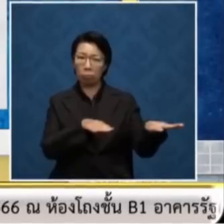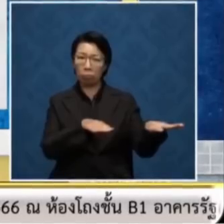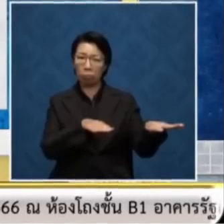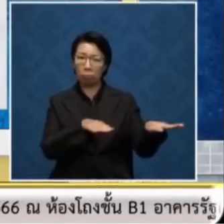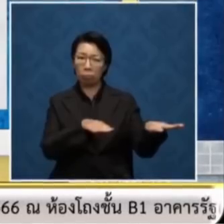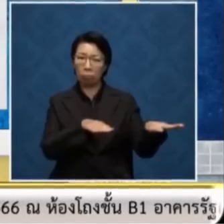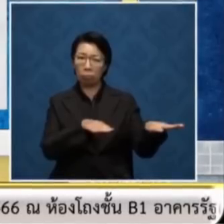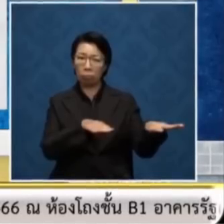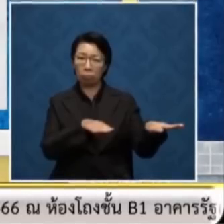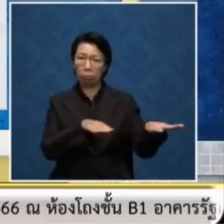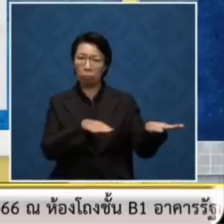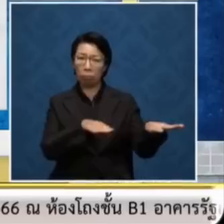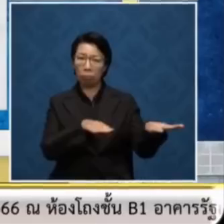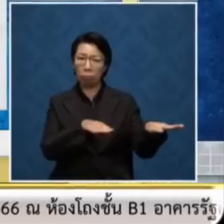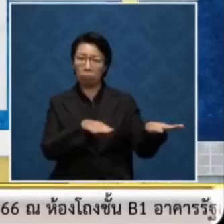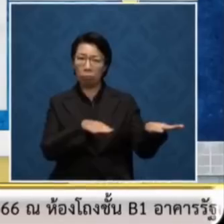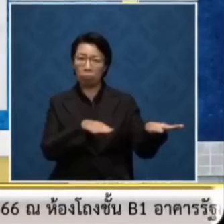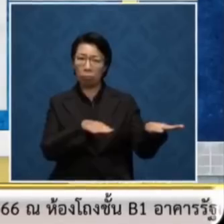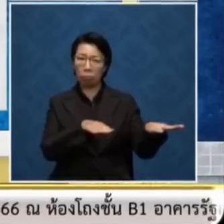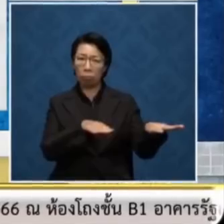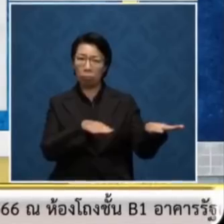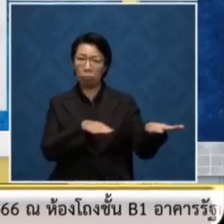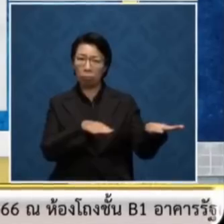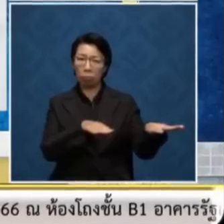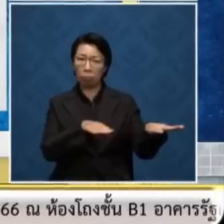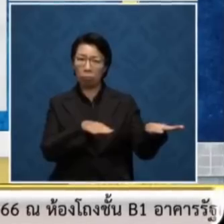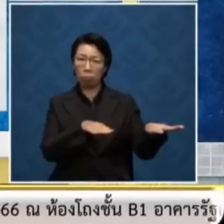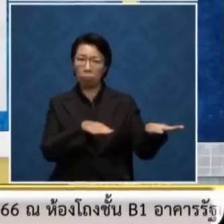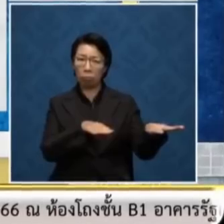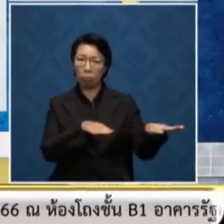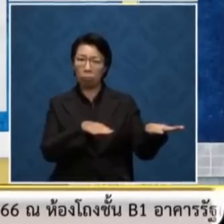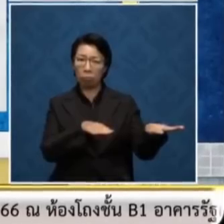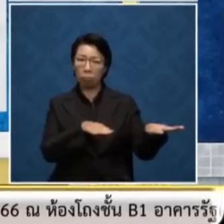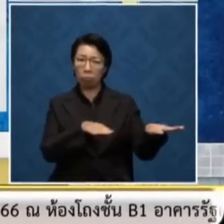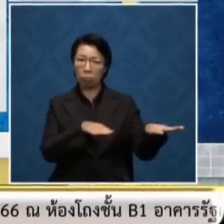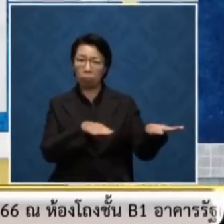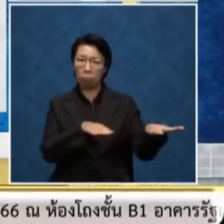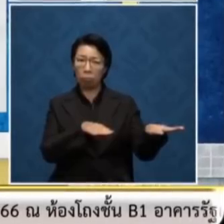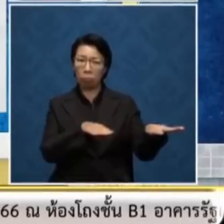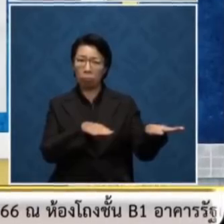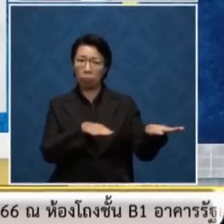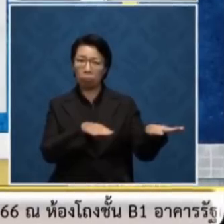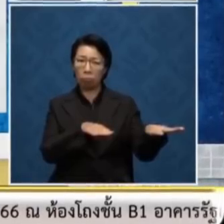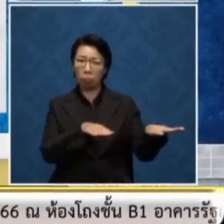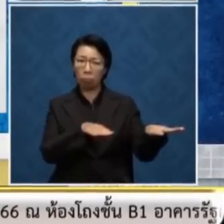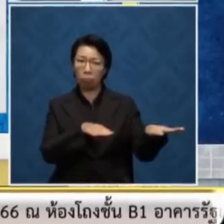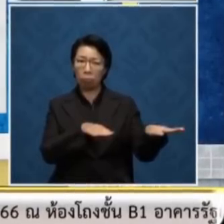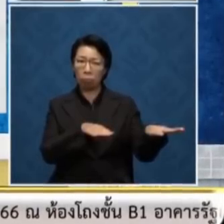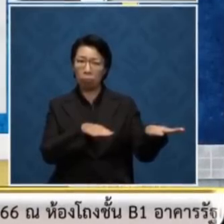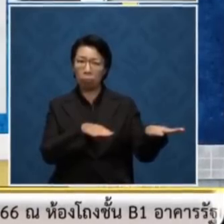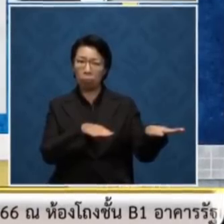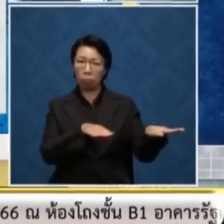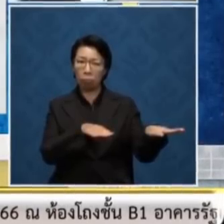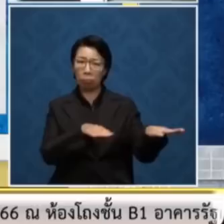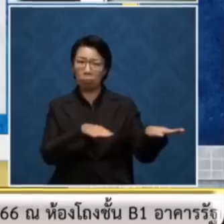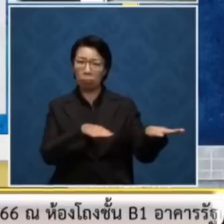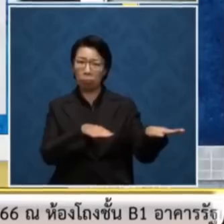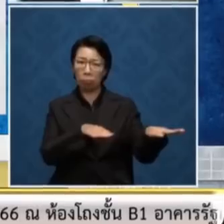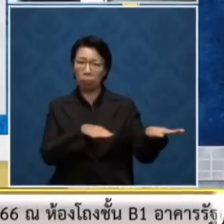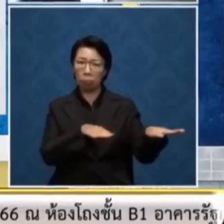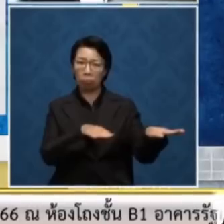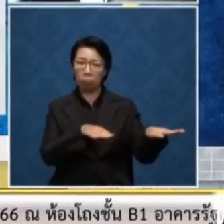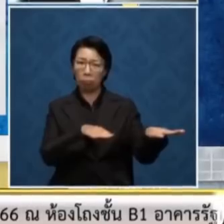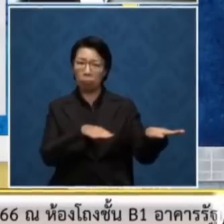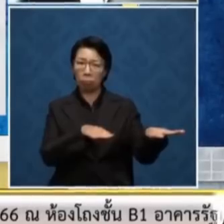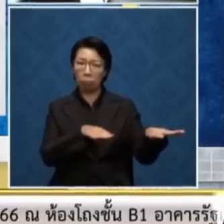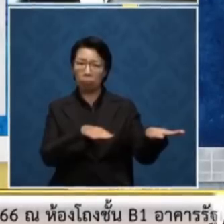ามารถเรียนรู้ได้ว่าอะไรถูกอะไรผิดอะไรคือข้อเท็จจริงวันนี้สิ่งที่ปู่แอ๊ดจนต่อพูด